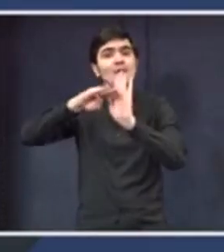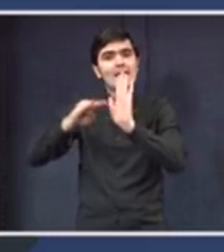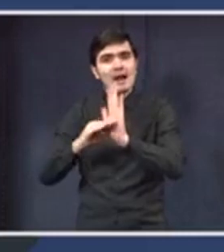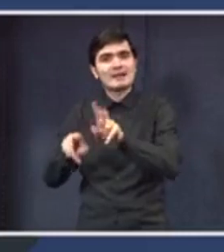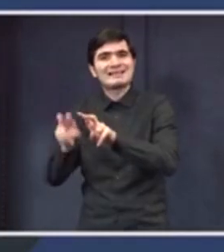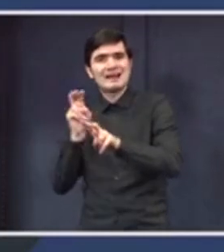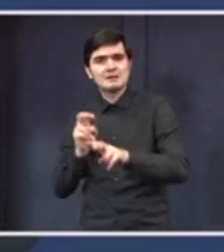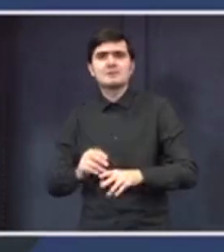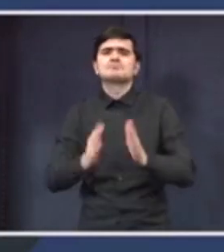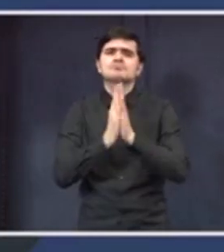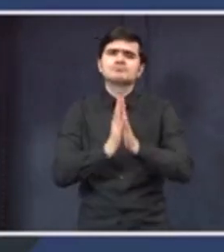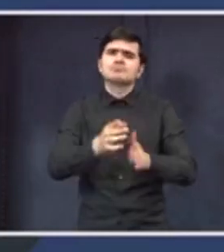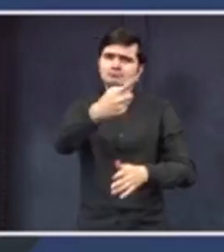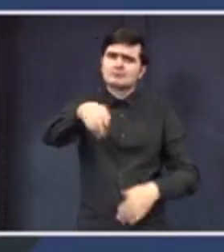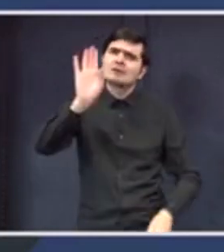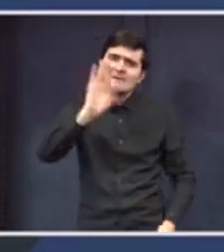Aveți încredere